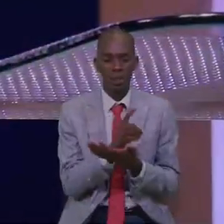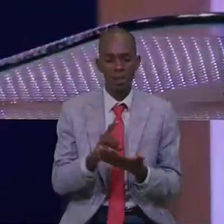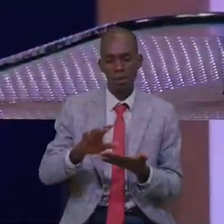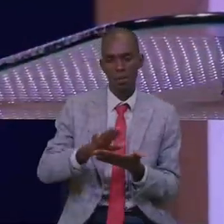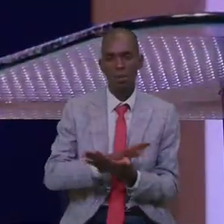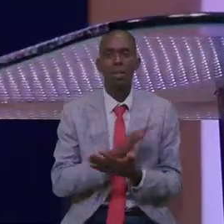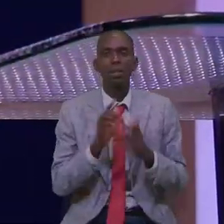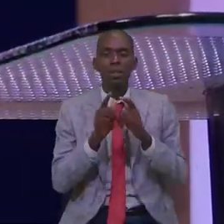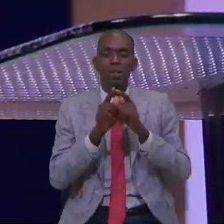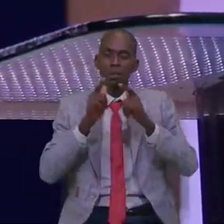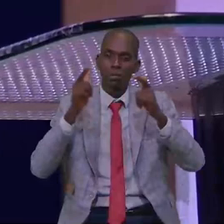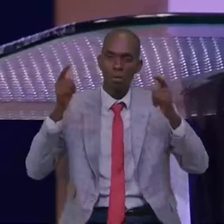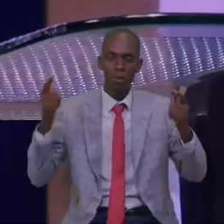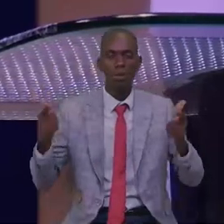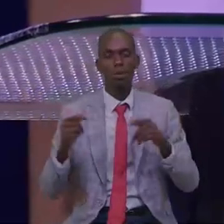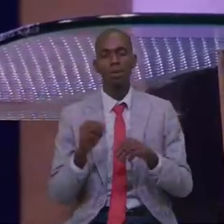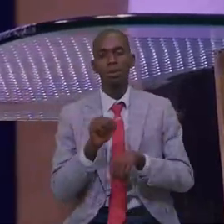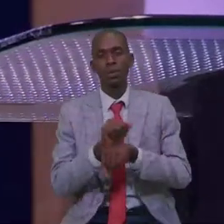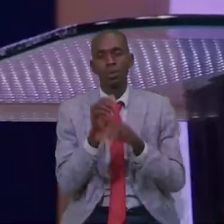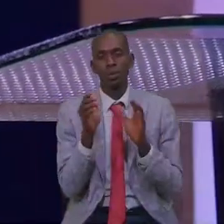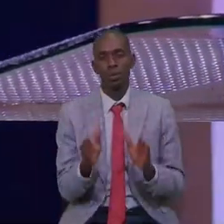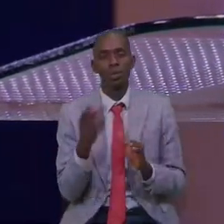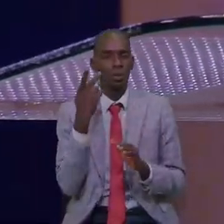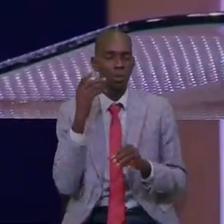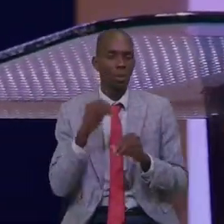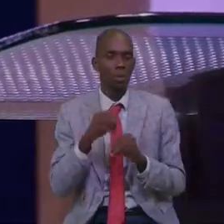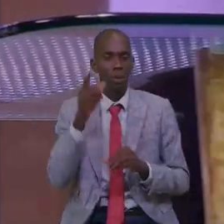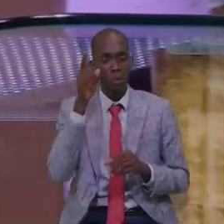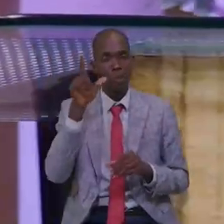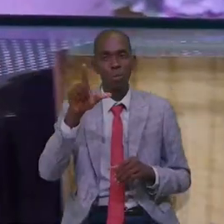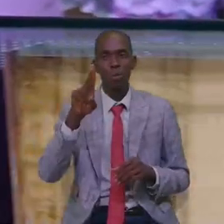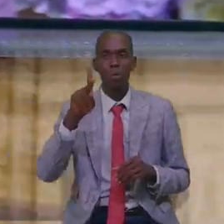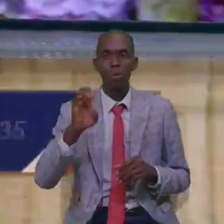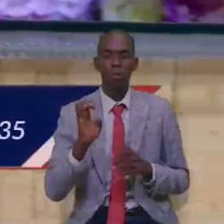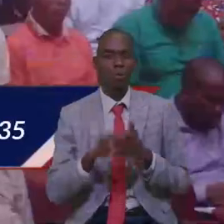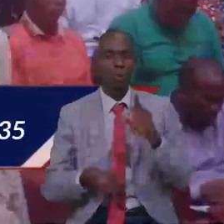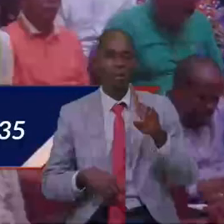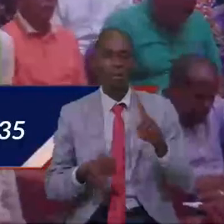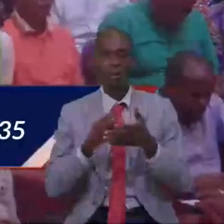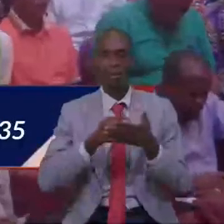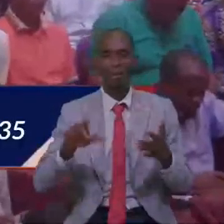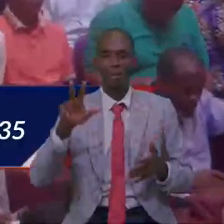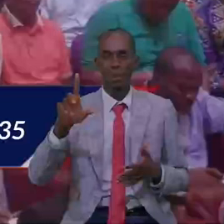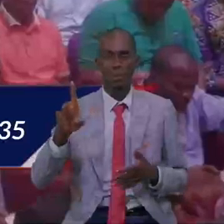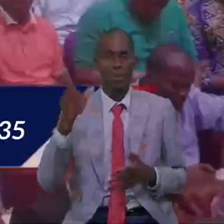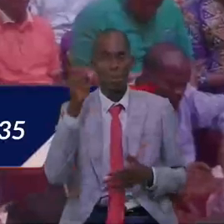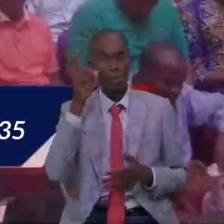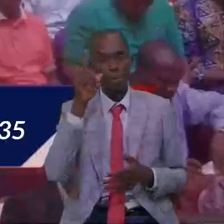c'est une pierre divine surnaturelle. Voyons Luc.